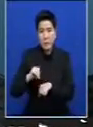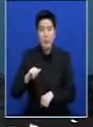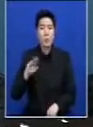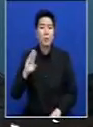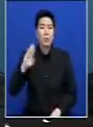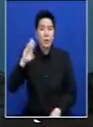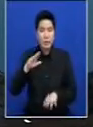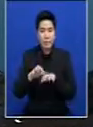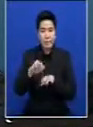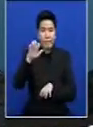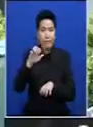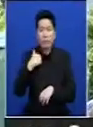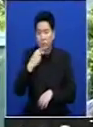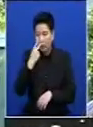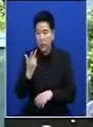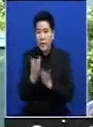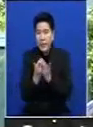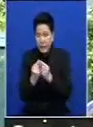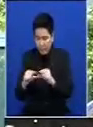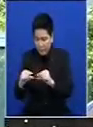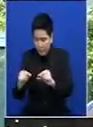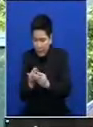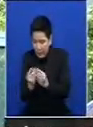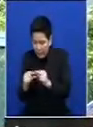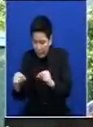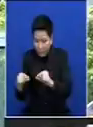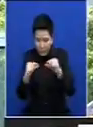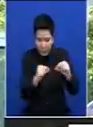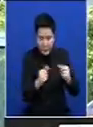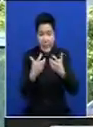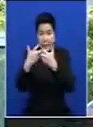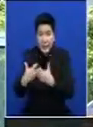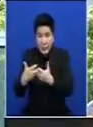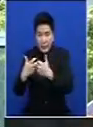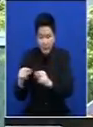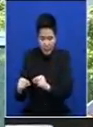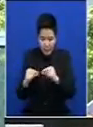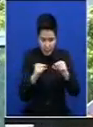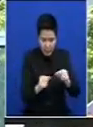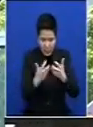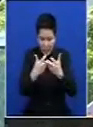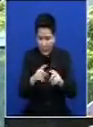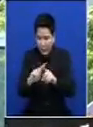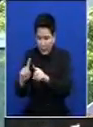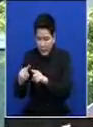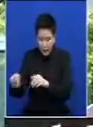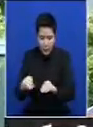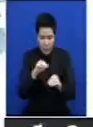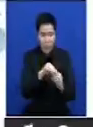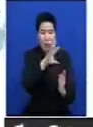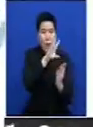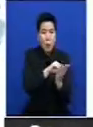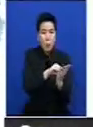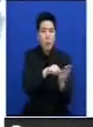ษัทจากั่วประเทศไทยซึ่งส่งหมายเลขตัวถังหมายเลขเครื่องยนต์แล้วก็หมายเลขกำกับอะไหล่ชิ้นสำคัญไปยังฐานข้อมูล